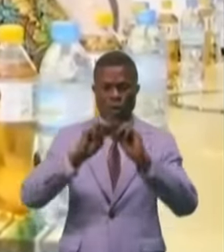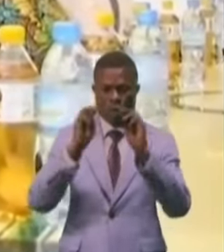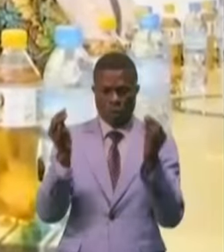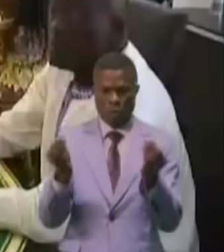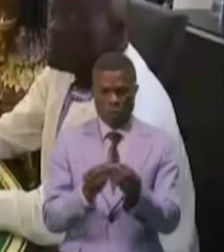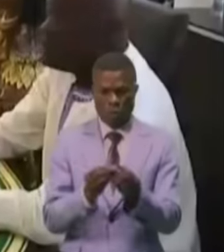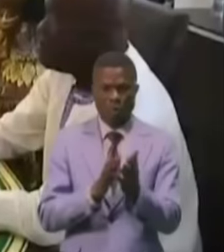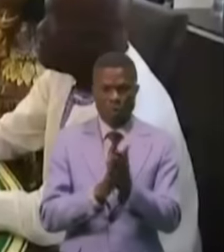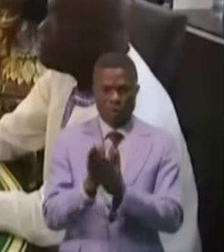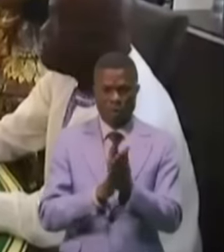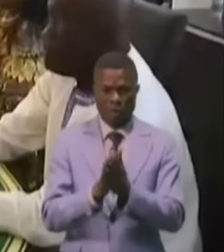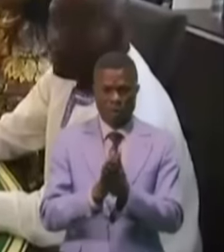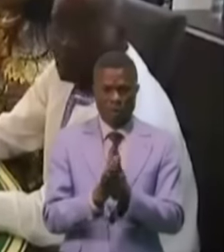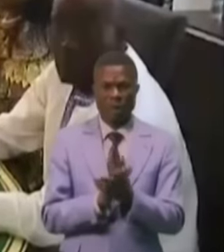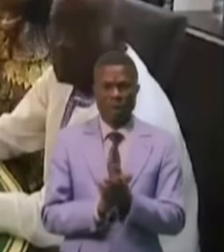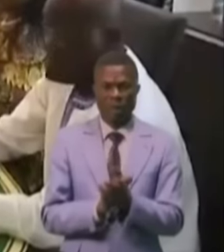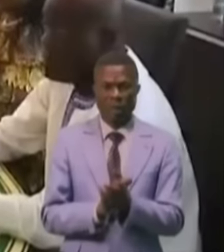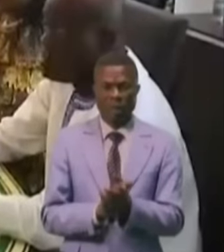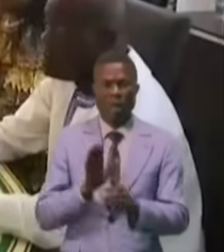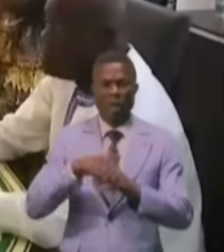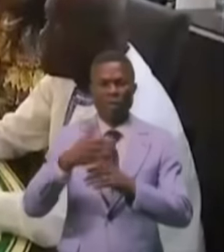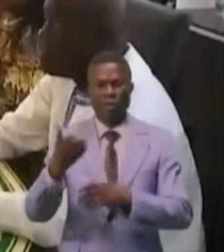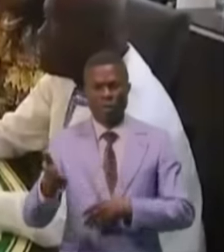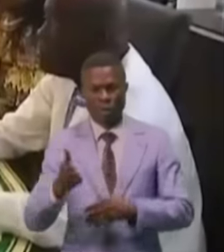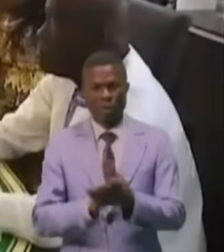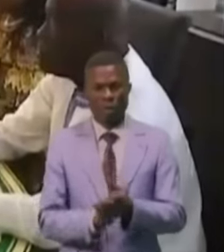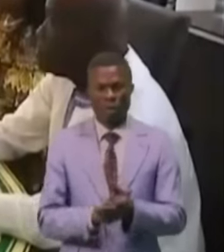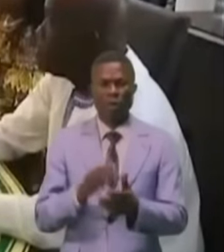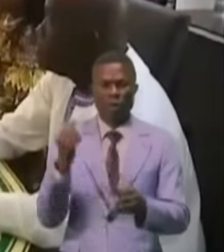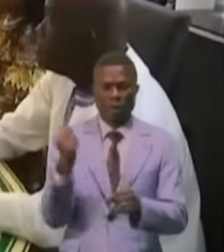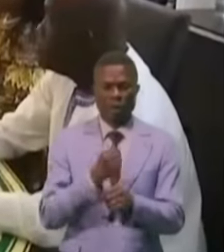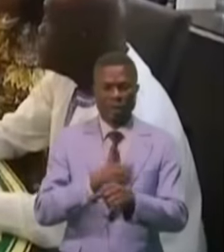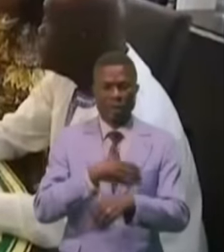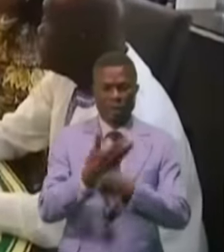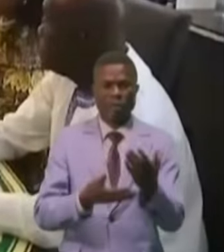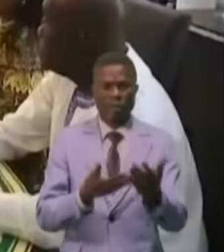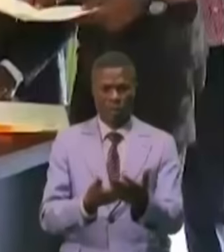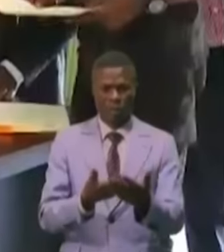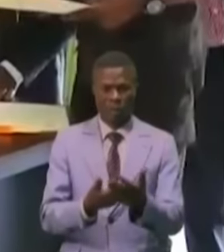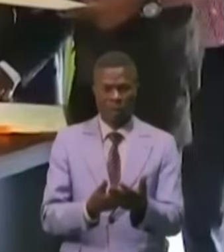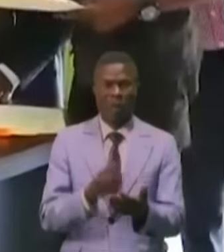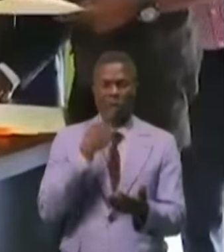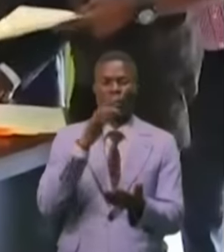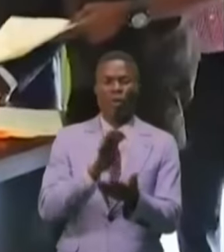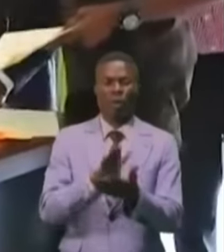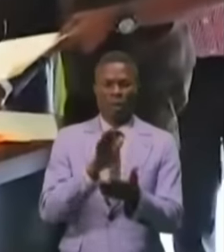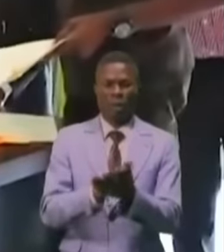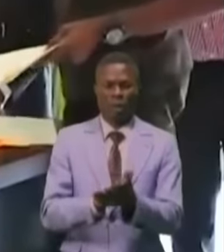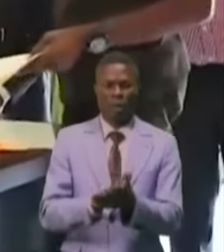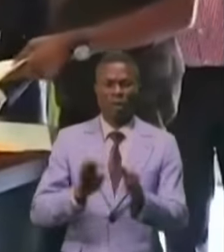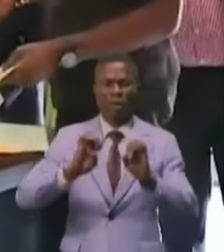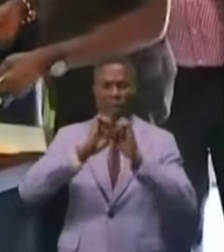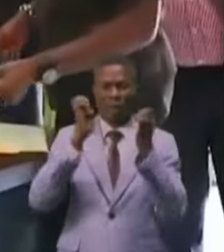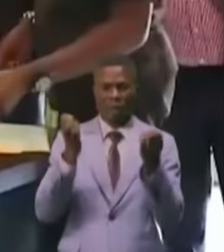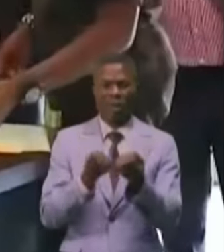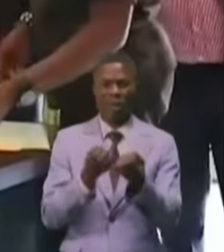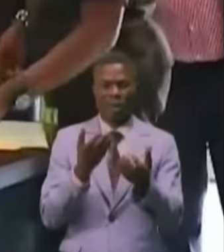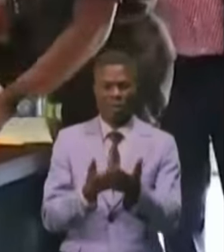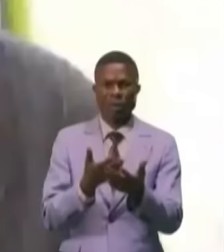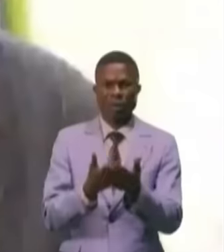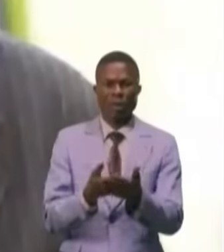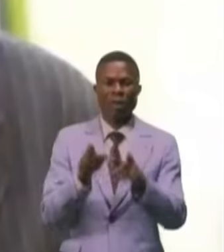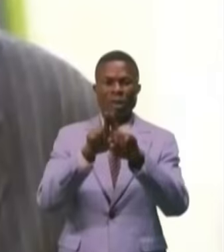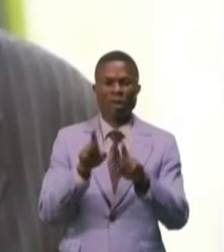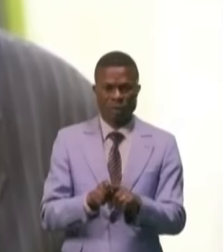irrelative. 69% des réalisations à féliciter pour cet équilibre en dépenses et